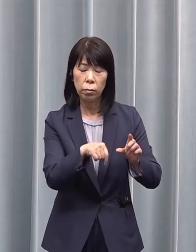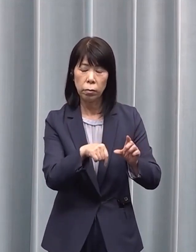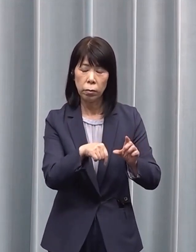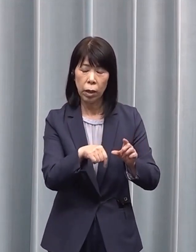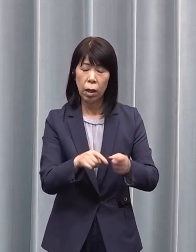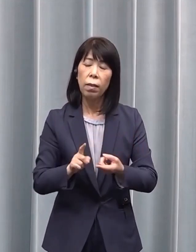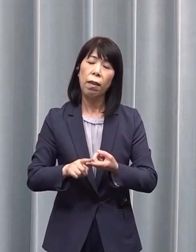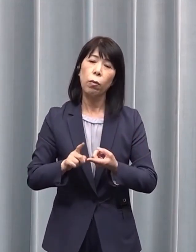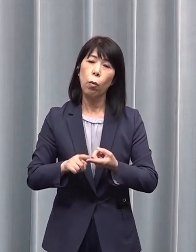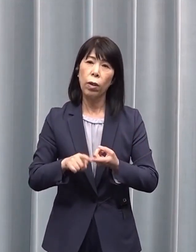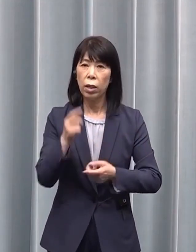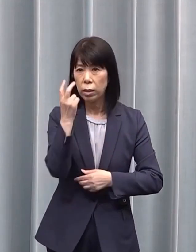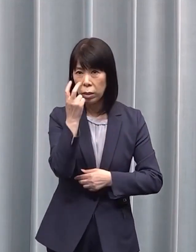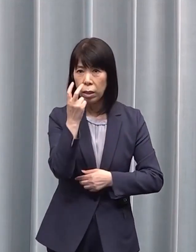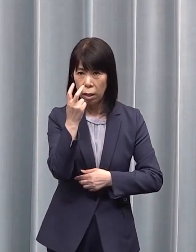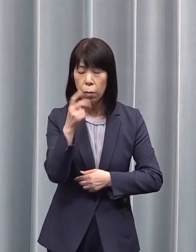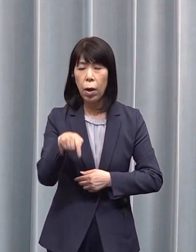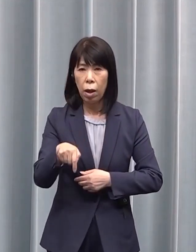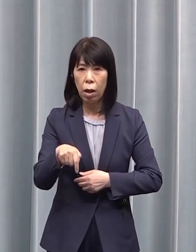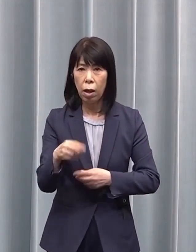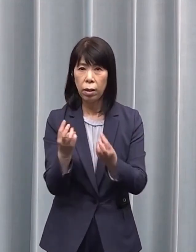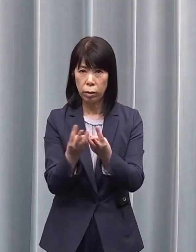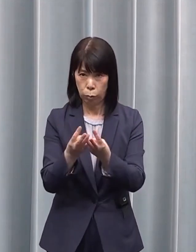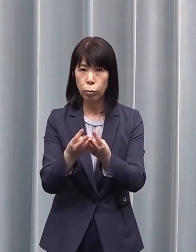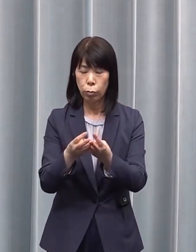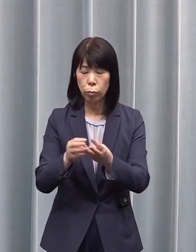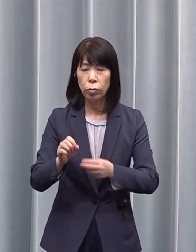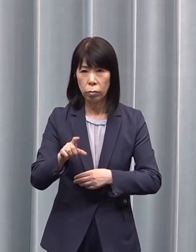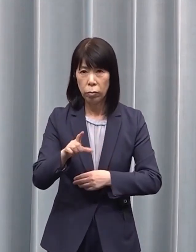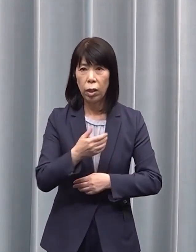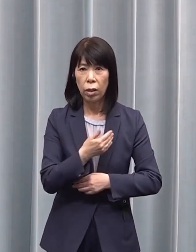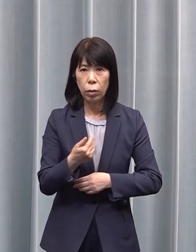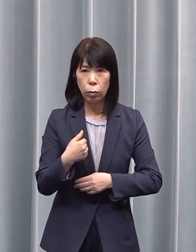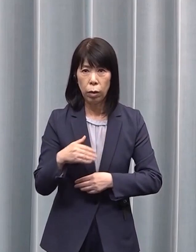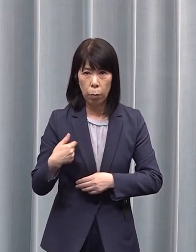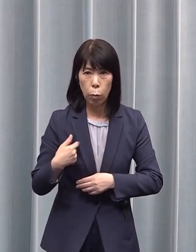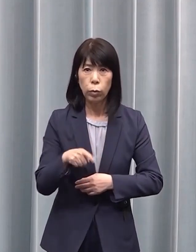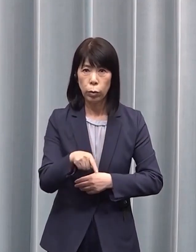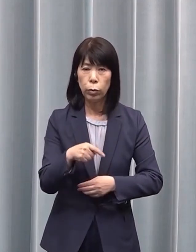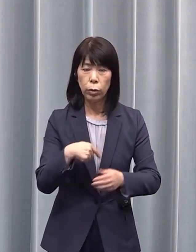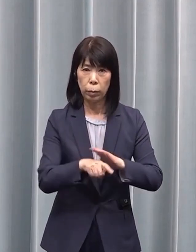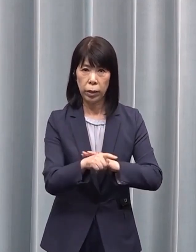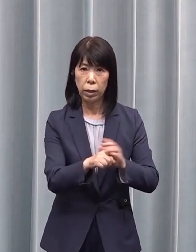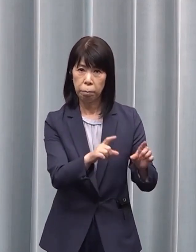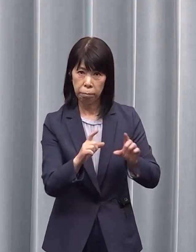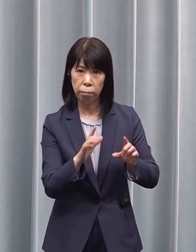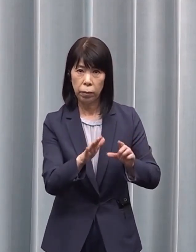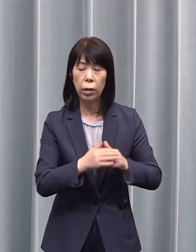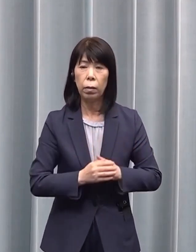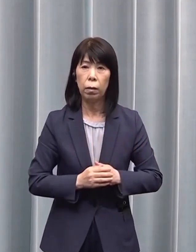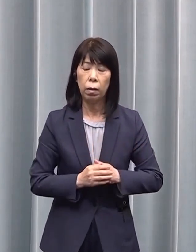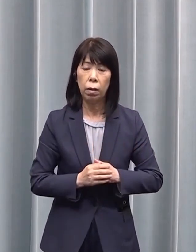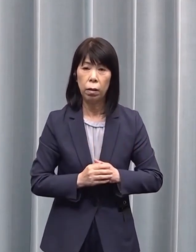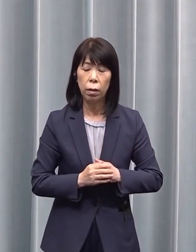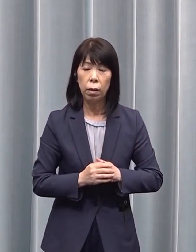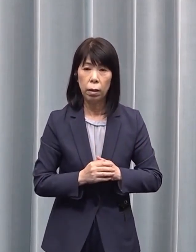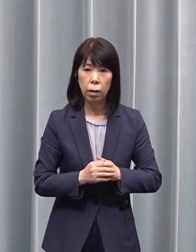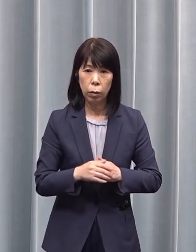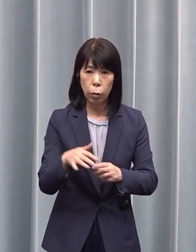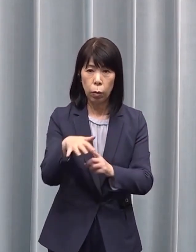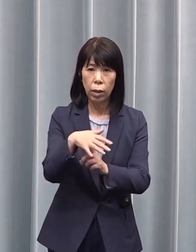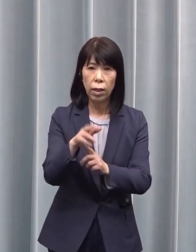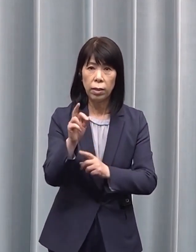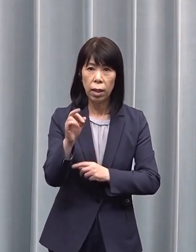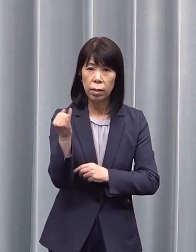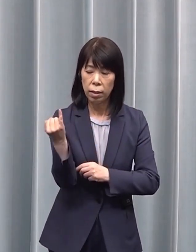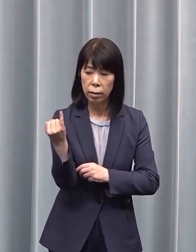このような120件もの審査を行うことはできないという指摘が出ています。でこれ先週聞いたので、この柳瀬さんについて、